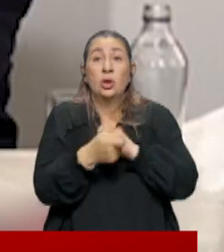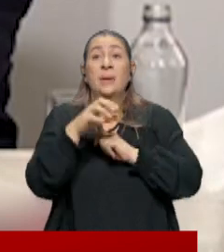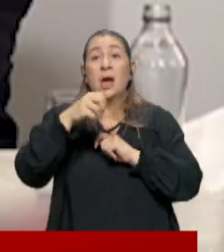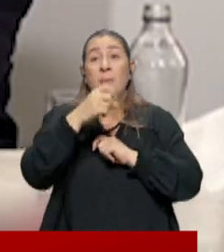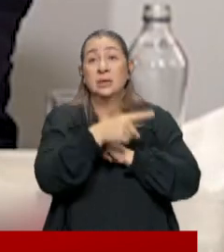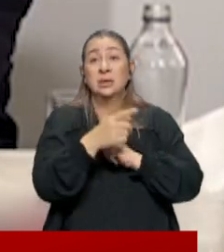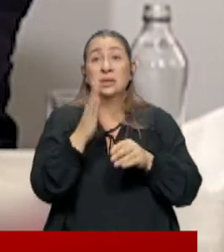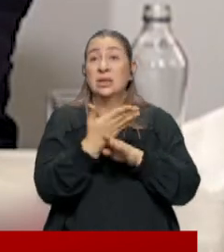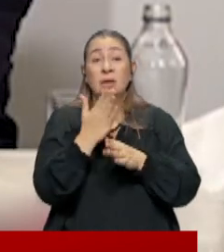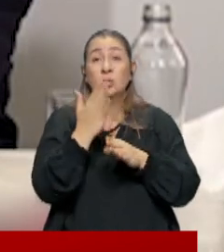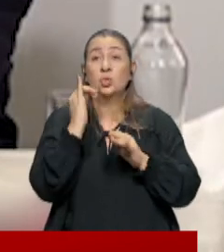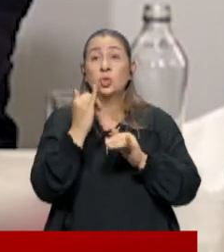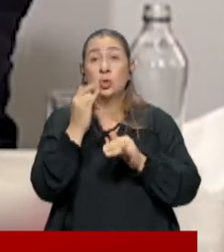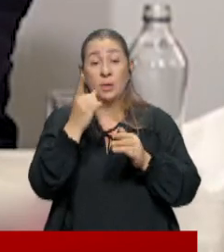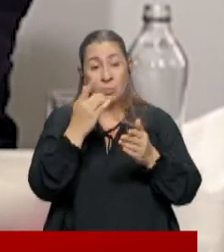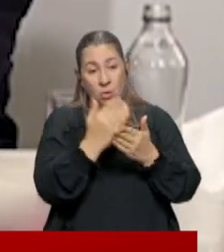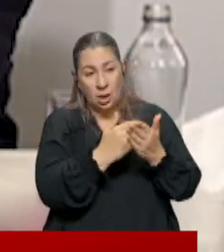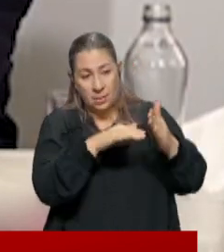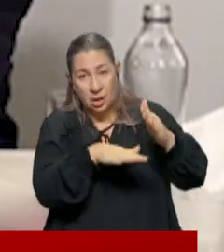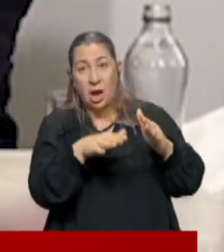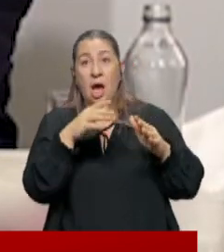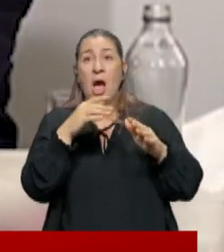Parti. Çünkü kötü bir programı uygulamaktan geliyor. İşte o